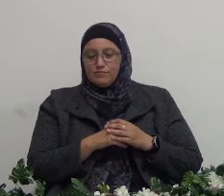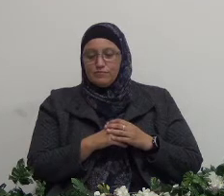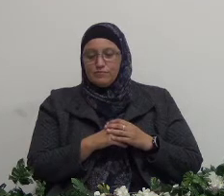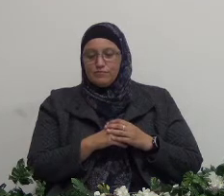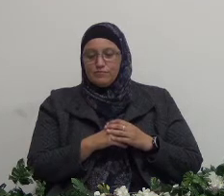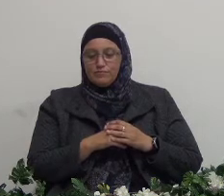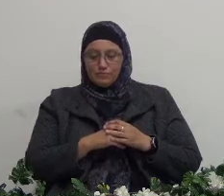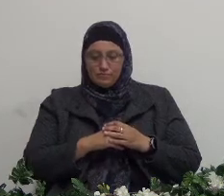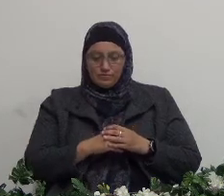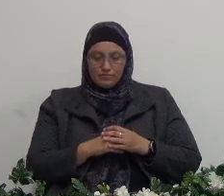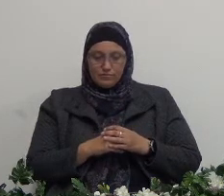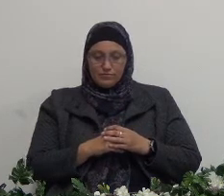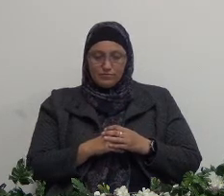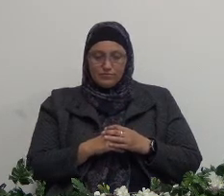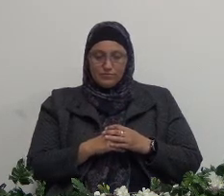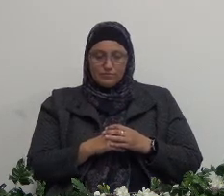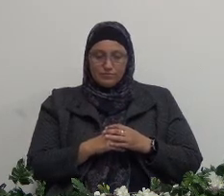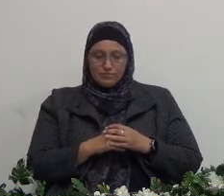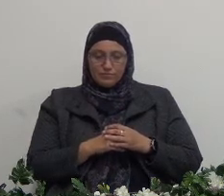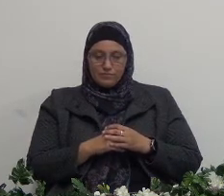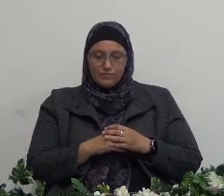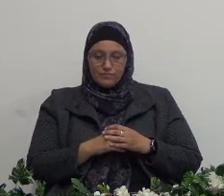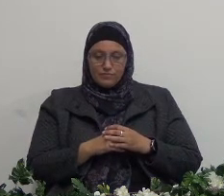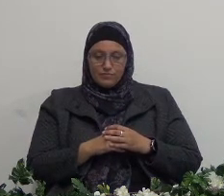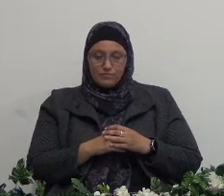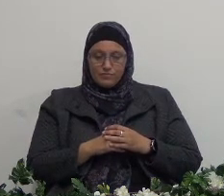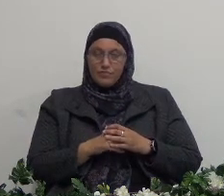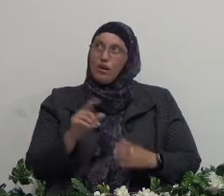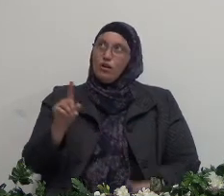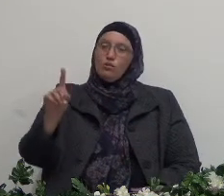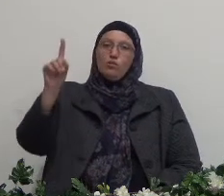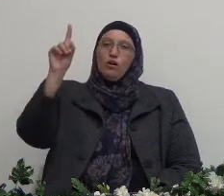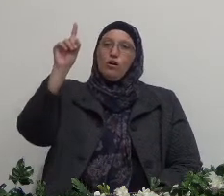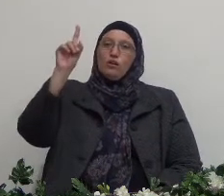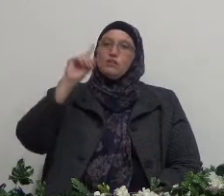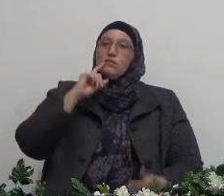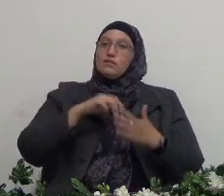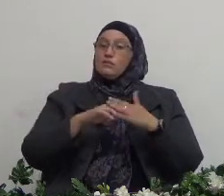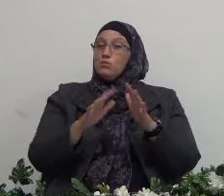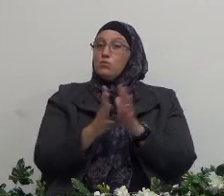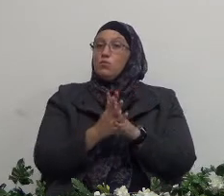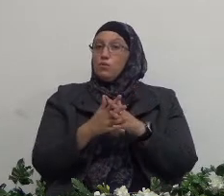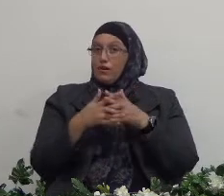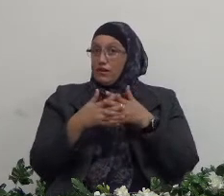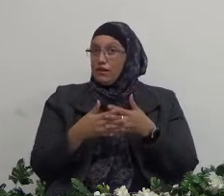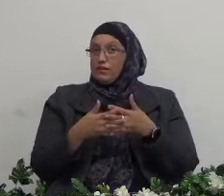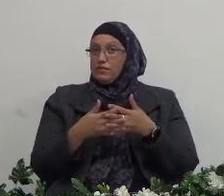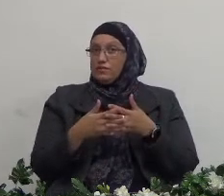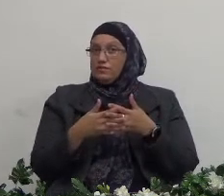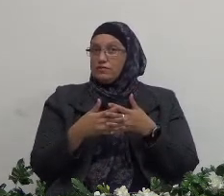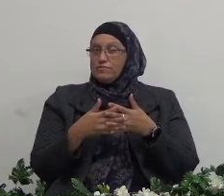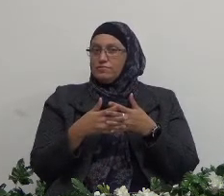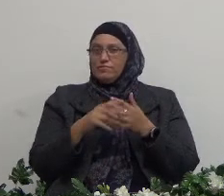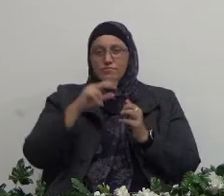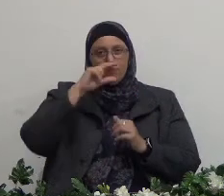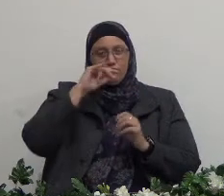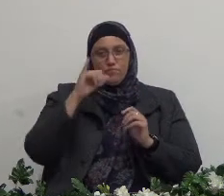Allah Azza wa Jal says in the Quran, كتب عليكم